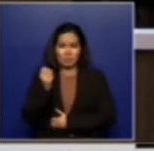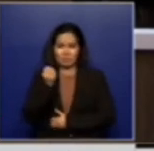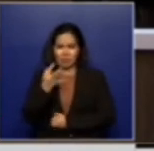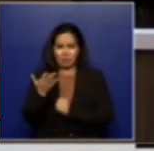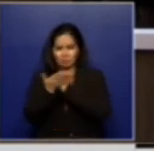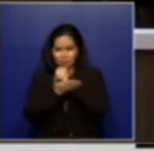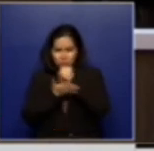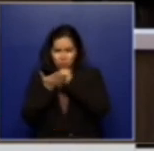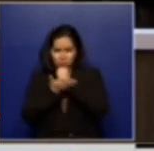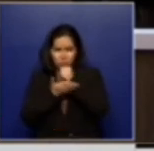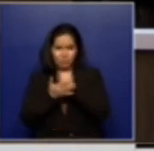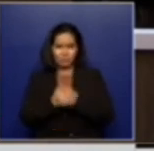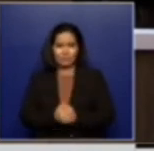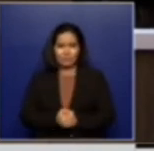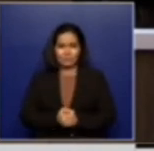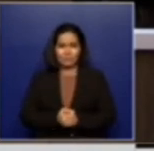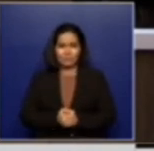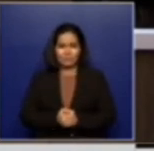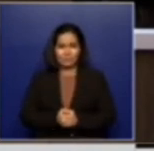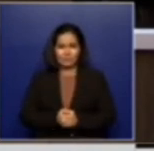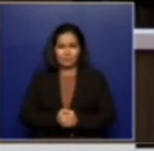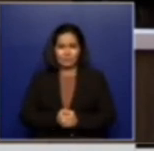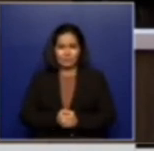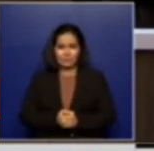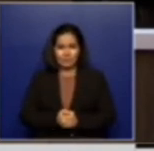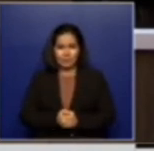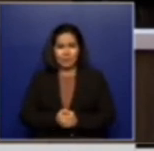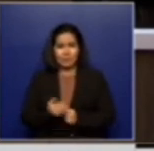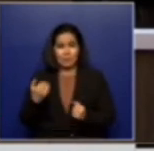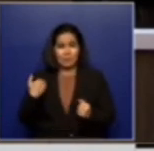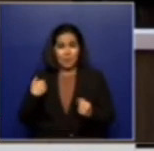ล้านคนไม่แน่ว่าข้อมูลนิดตรงหรือเปล่านะคะกำลังจะพิกลพิการโดยเฉพาะเด็กและเยาวชนที่จะเติบโตขึ้นมาเป็นพลังในการพัฒนาประเทศชาติความรุนแรงที่เกิดขึ้นในสังคมทุกวันนี้ส่วนใหญ่มาจากปัญหายาเสพติดเจ็บอะ1ใน 3รายได้ของ